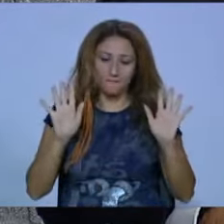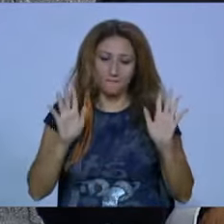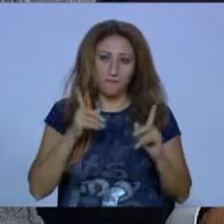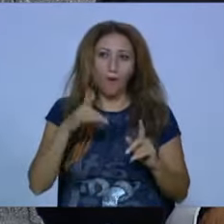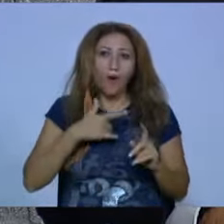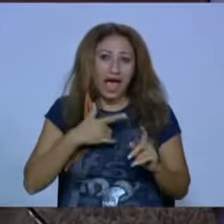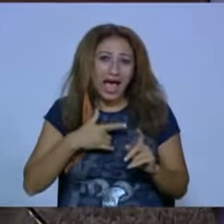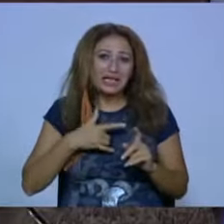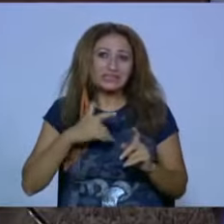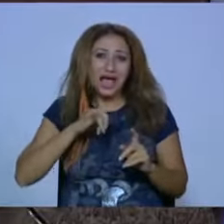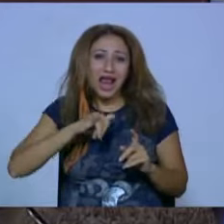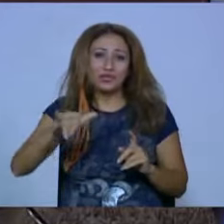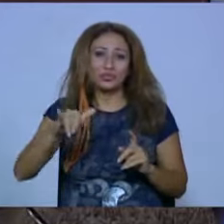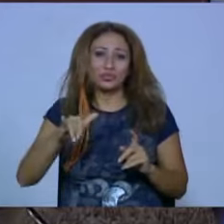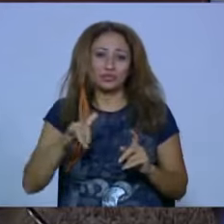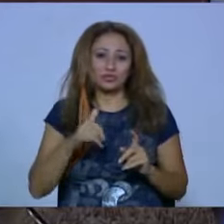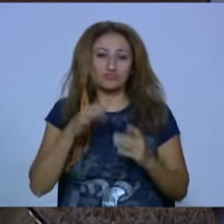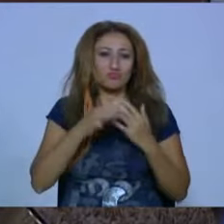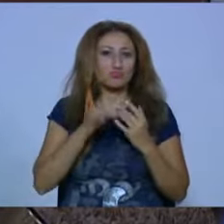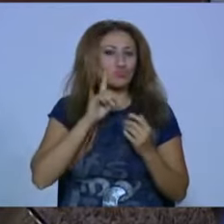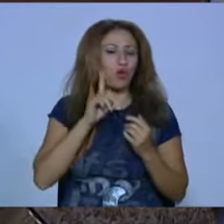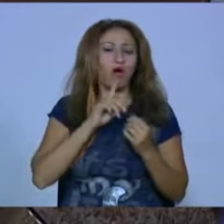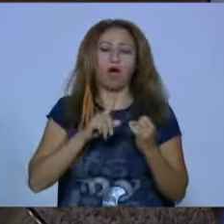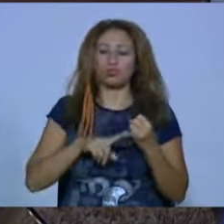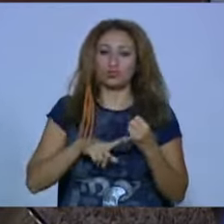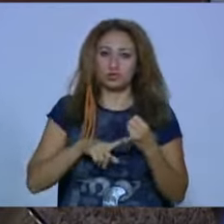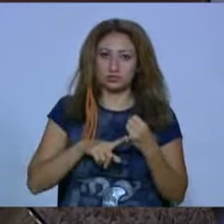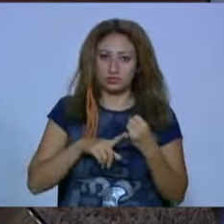الوقت ان هو حتى مش عايز يتجوز، مش عايز